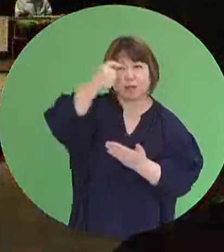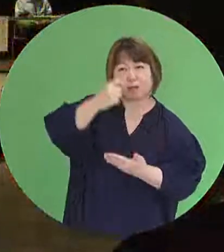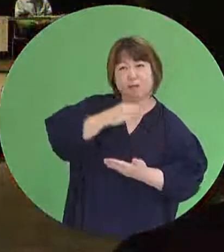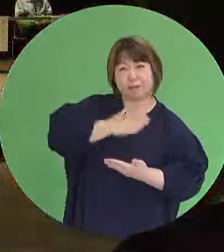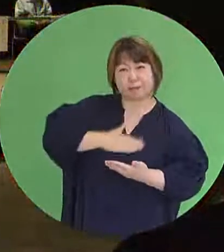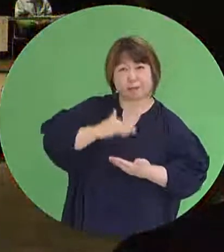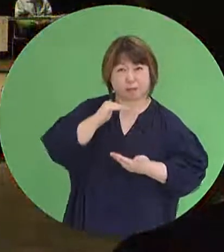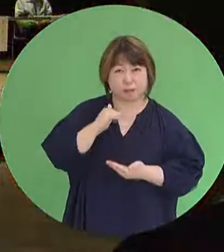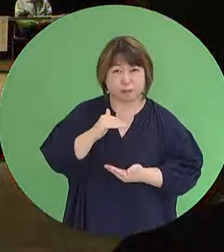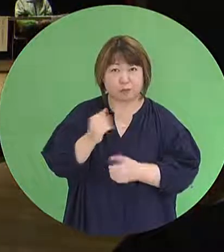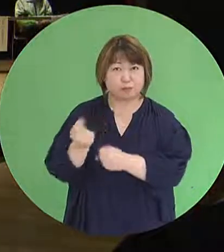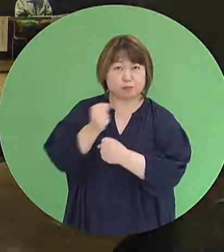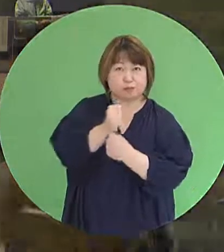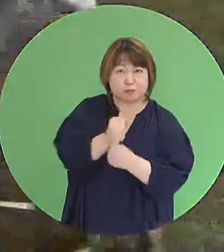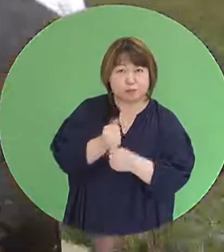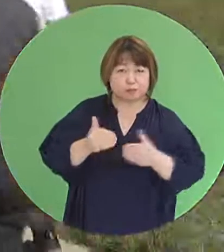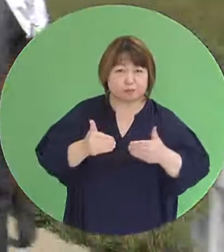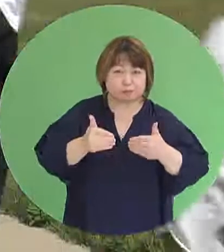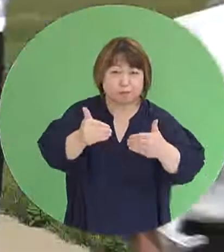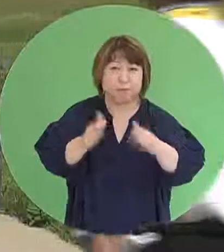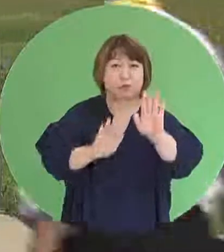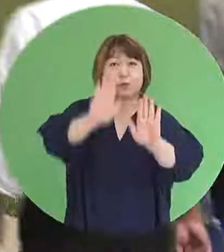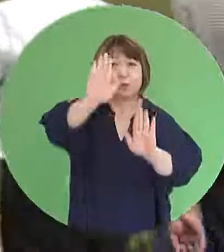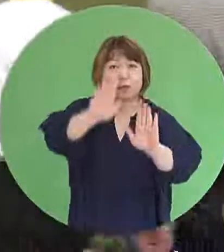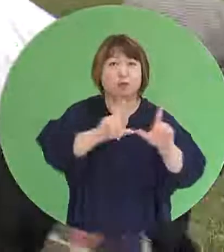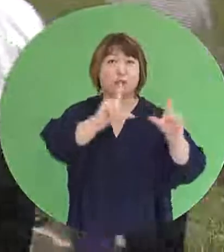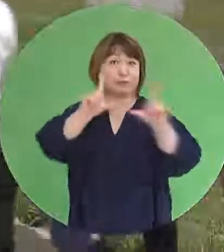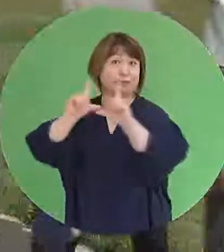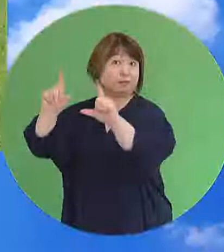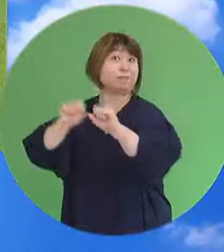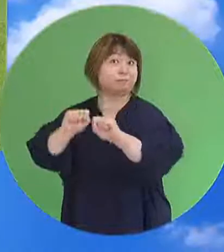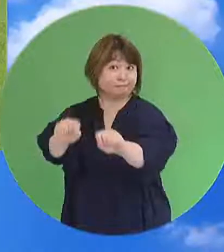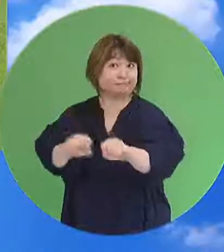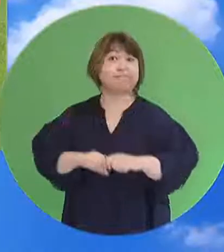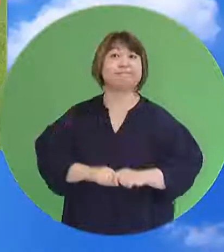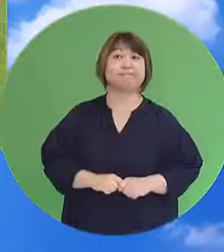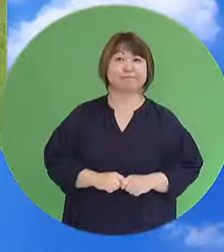訓、復興の歩みを進める姿を発信していきます。